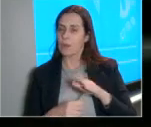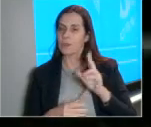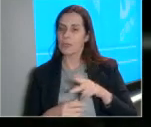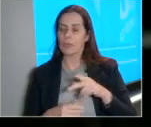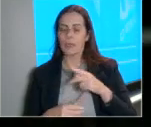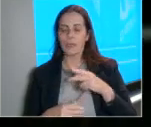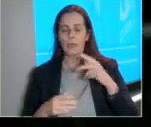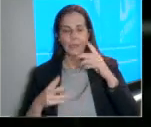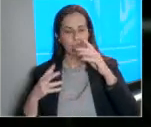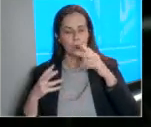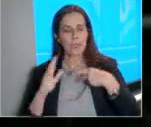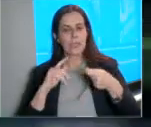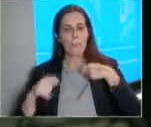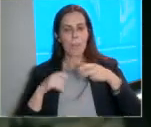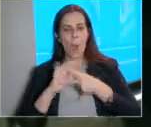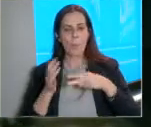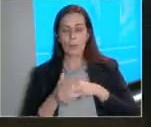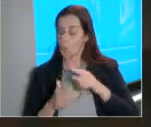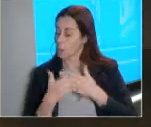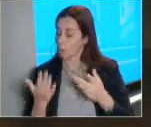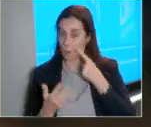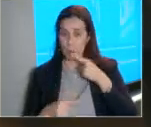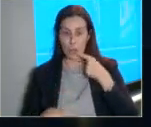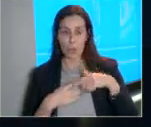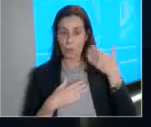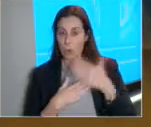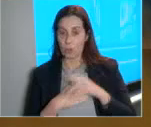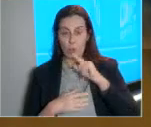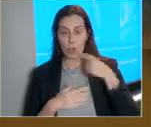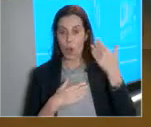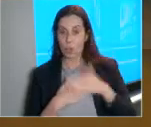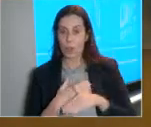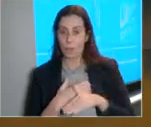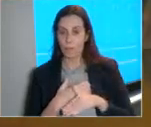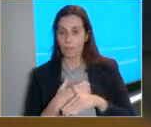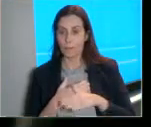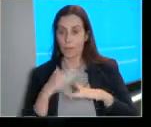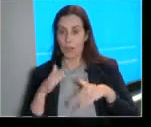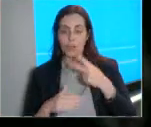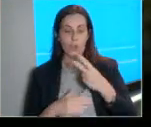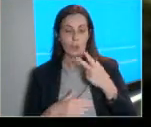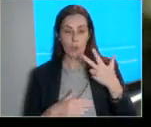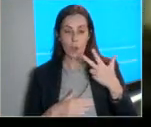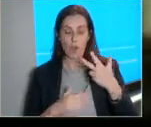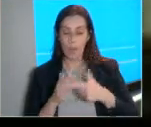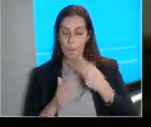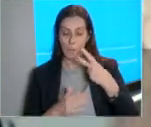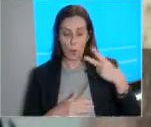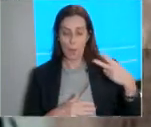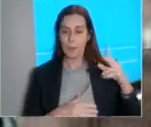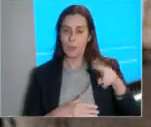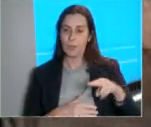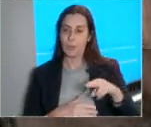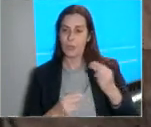דיפלומטיה ומדינאות, ולא סתם אנחנו רואים בשנים האחרונות, בשנה האחרונה, לאחר שניים או שלושה סבבים של יומיים, יש